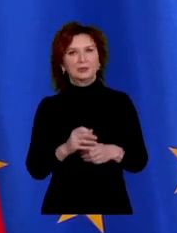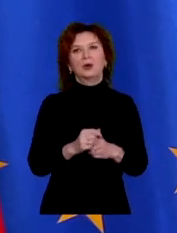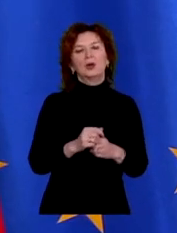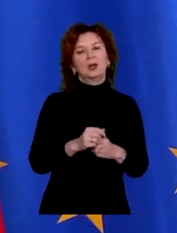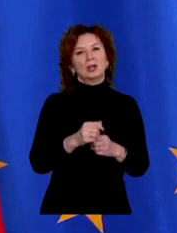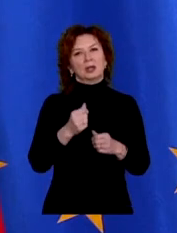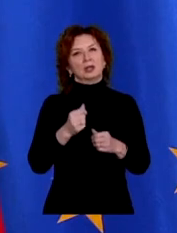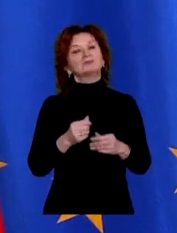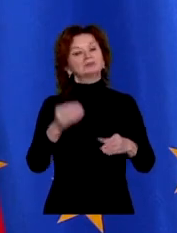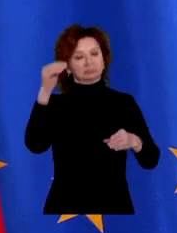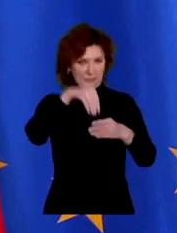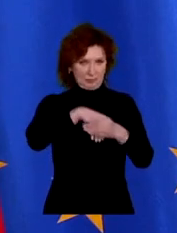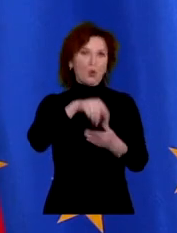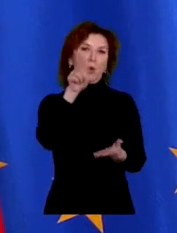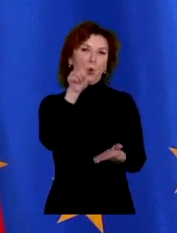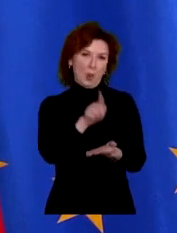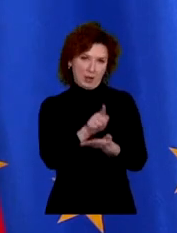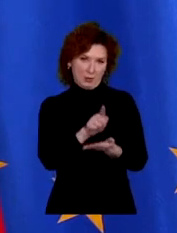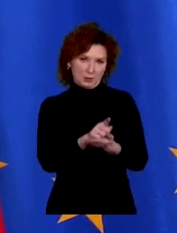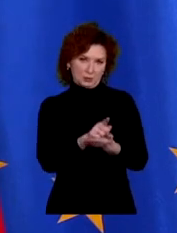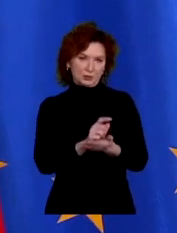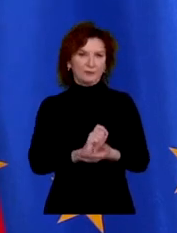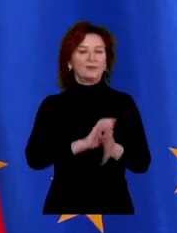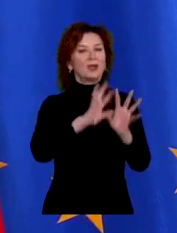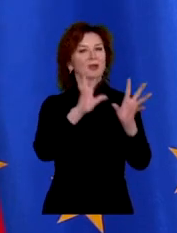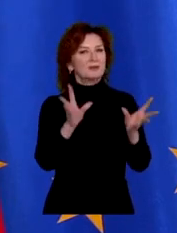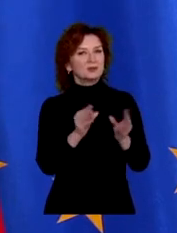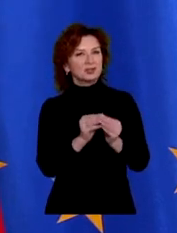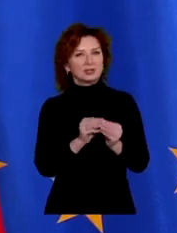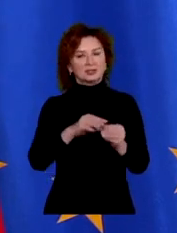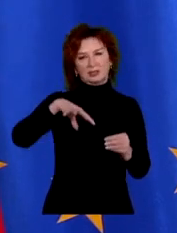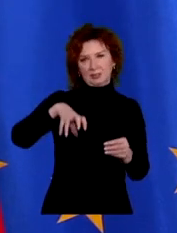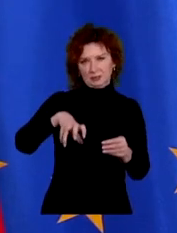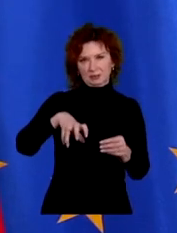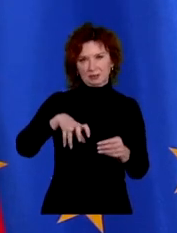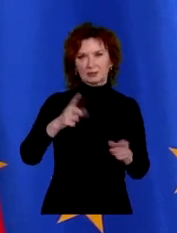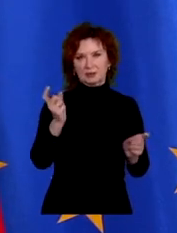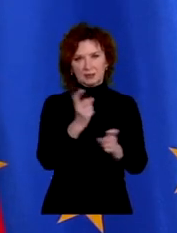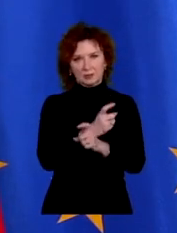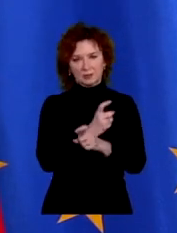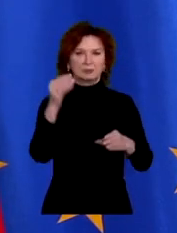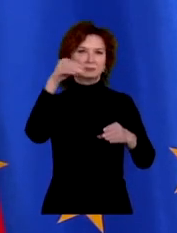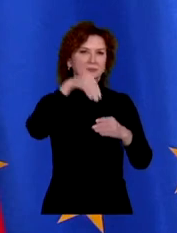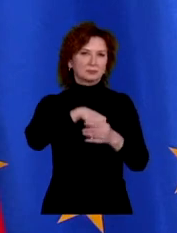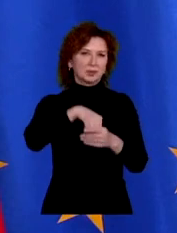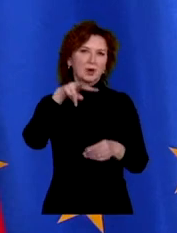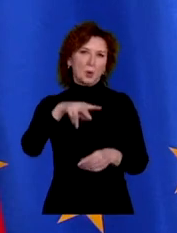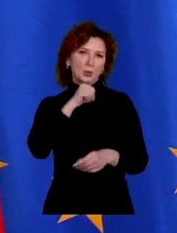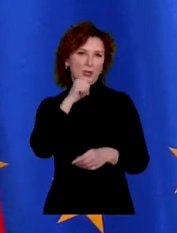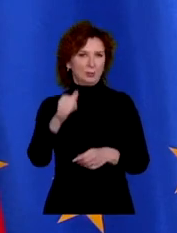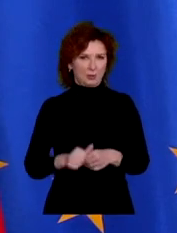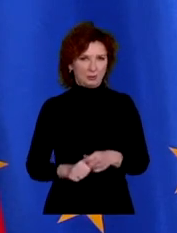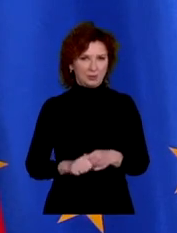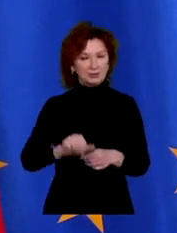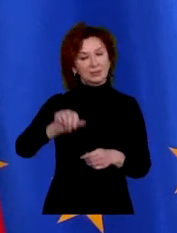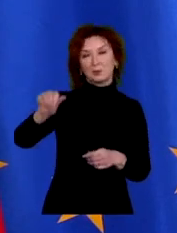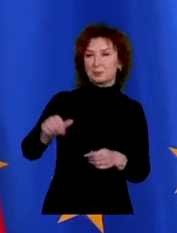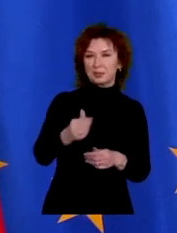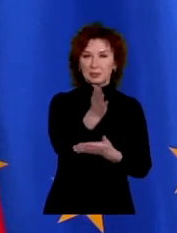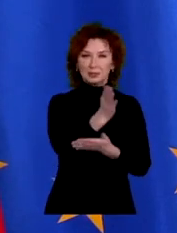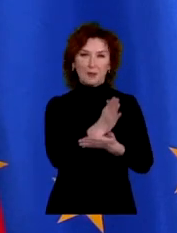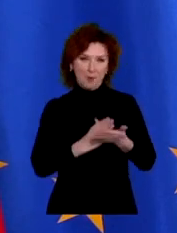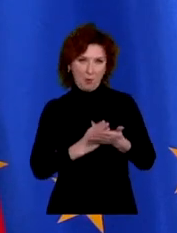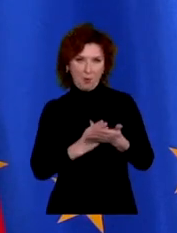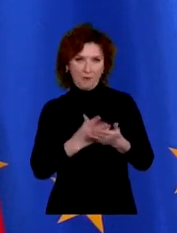roku, wreszcie 2004 rok przystąpienie wszystkich krajów Grupy Wyszehradzkiej do Unii Europejskiej. I to niewątpliwie tą pierwszą połowę tego